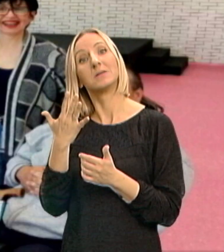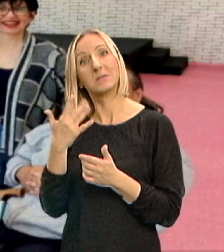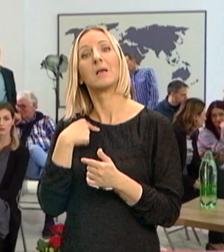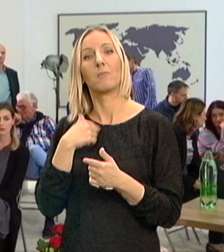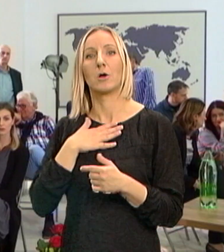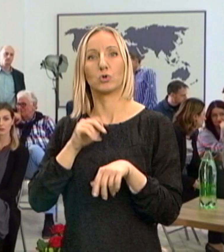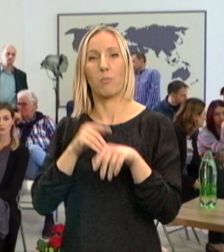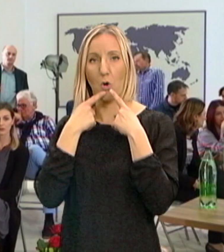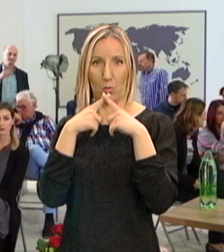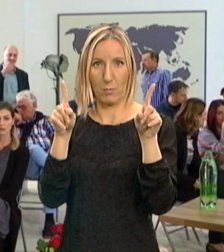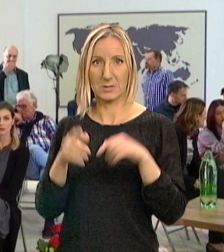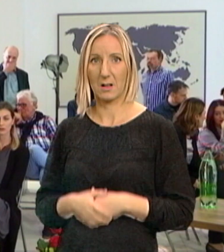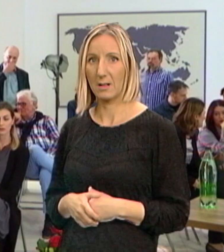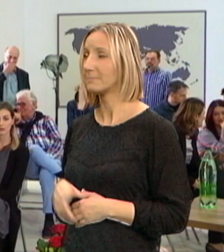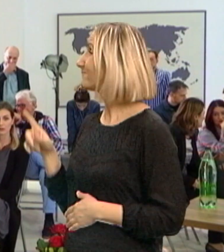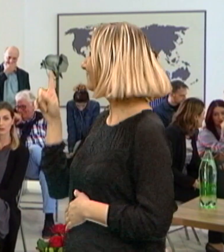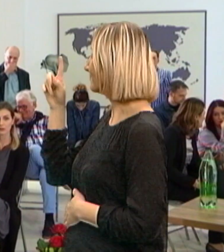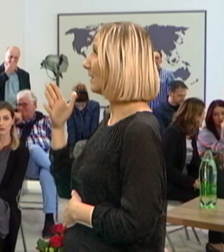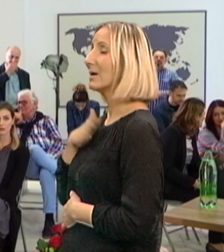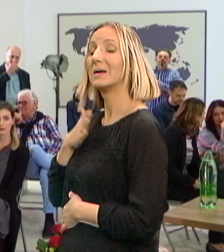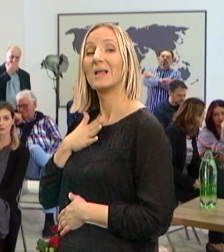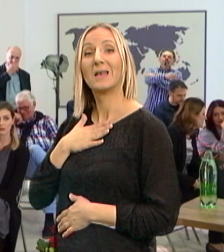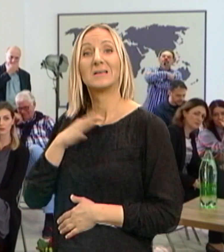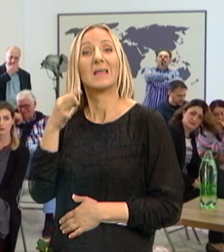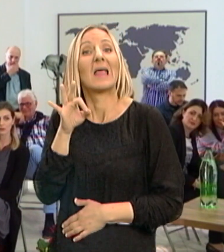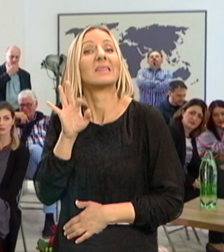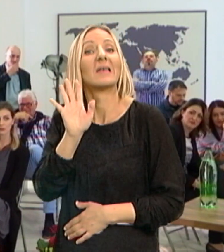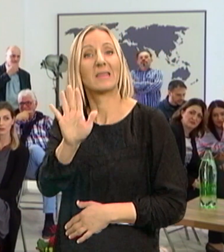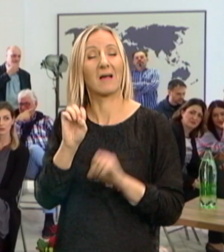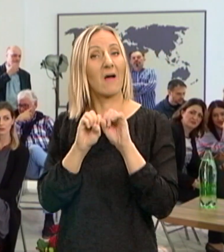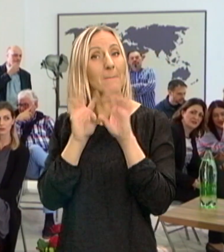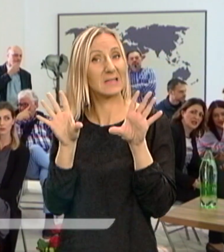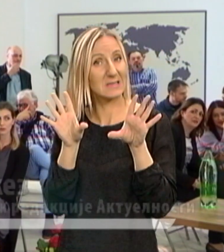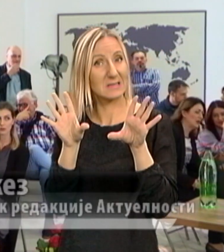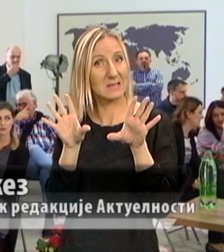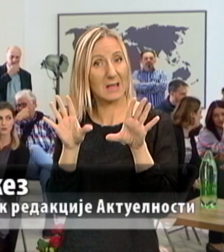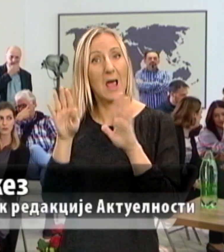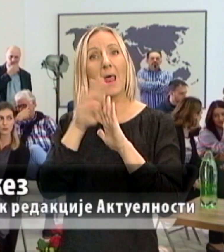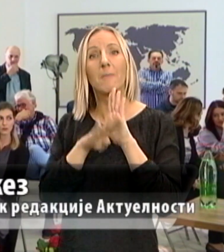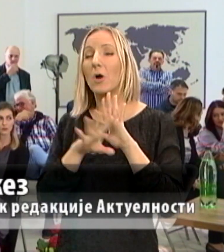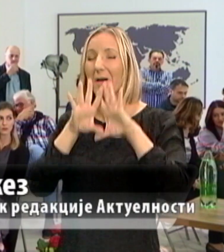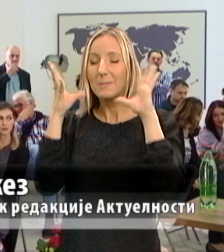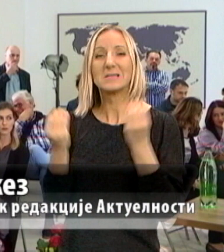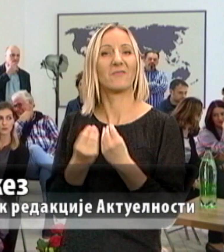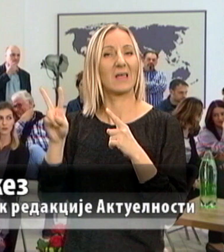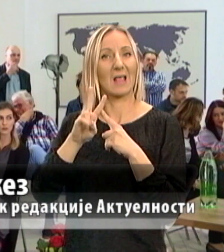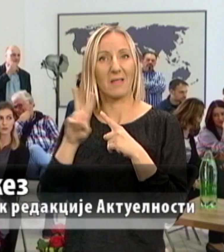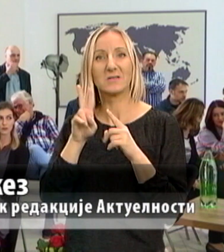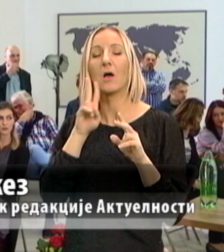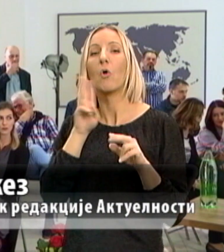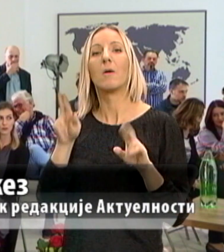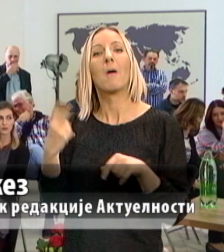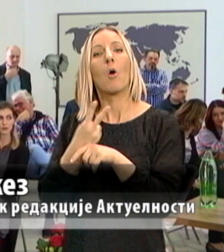poruku. Za nas je jedina takve vrste na programima svih televizija sa